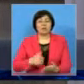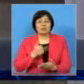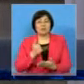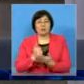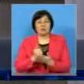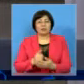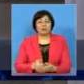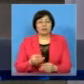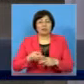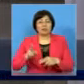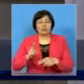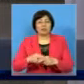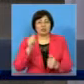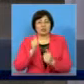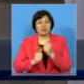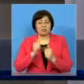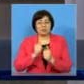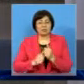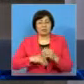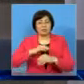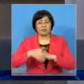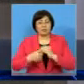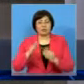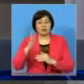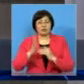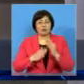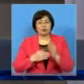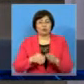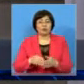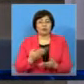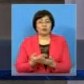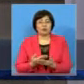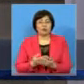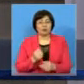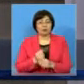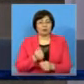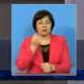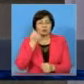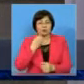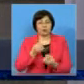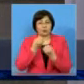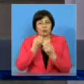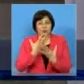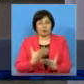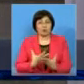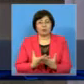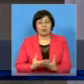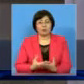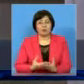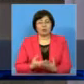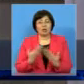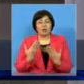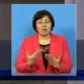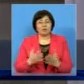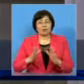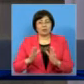это частое мытье рук. Это вроде метод такой старый, очень простой метод, но он в данной